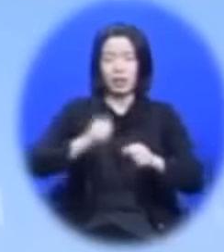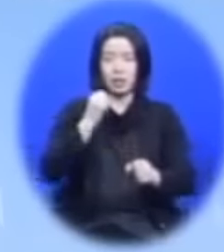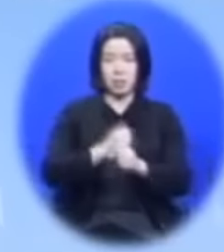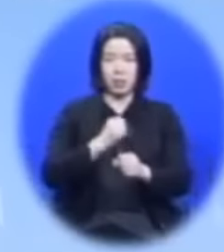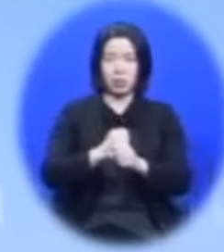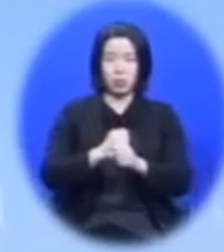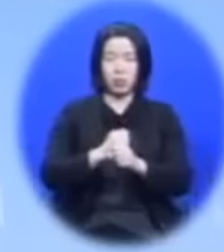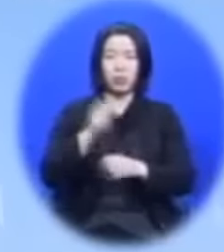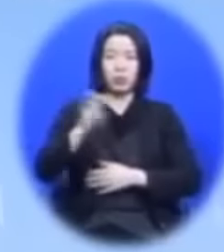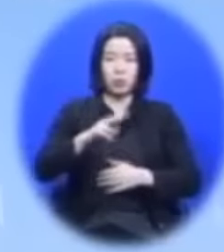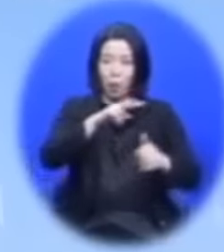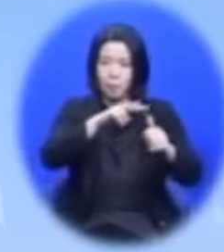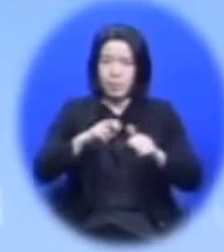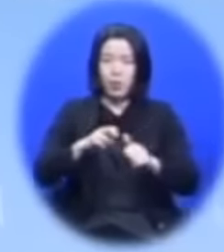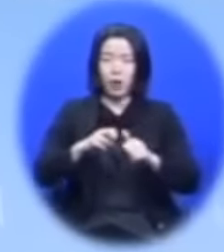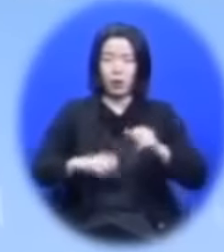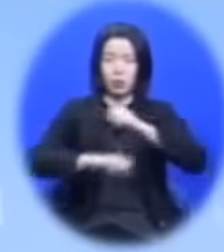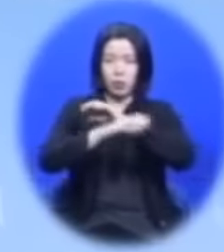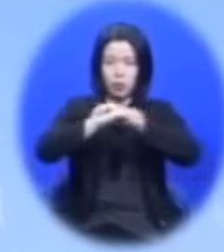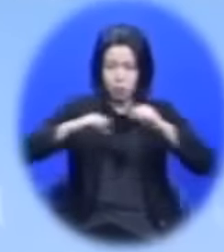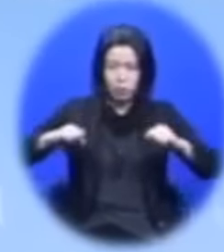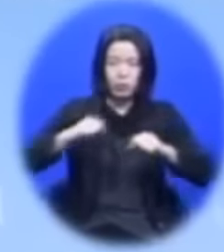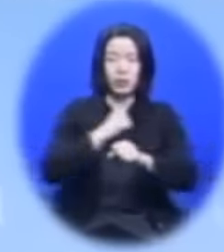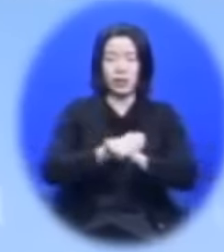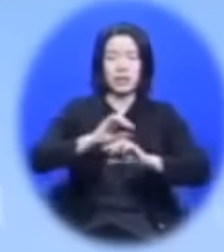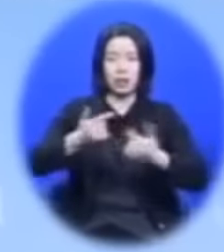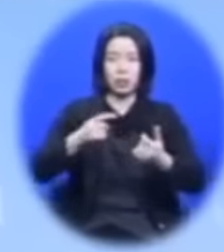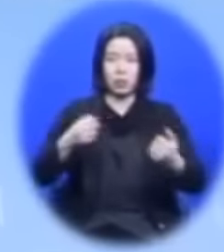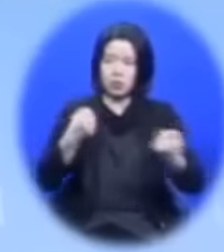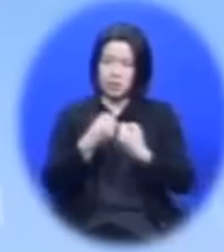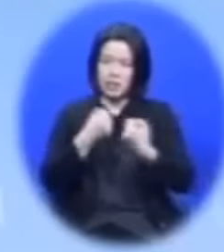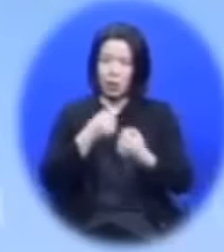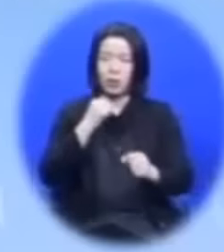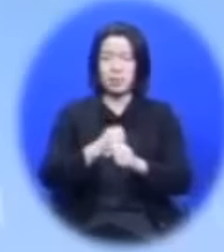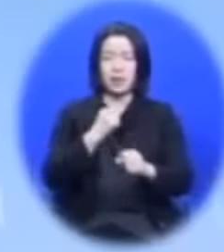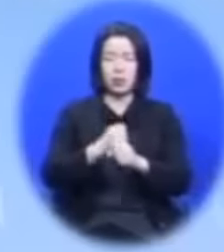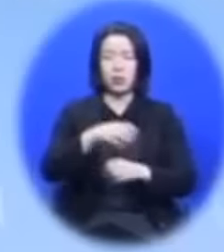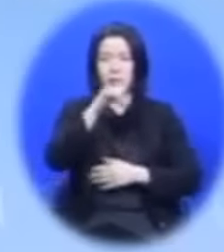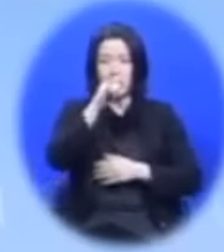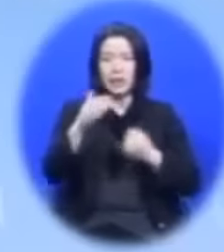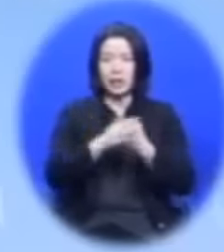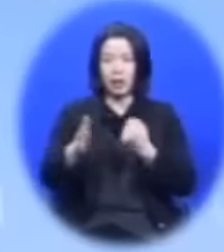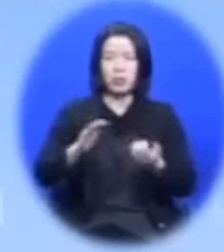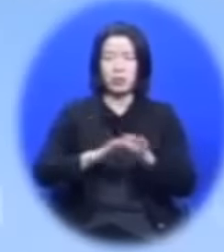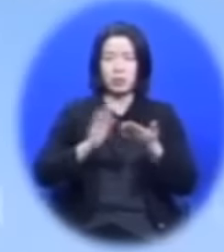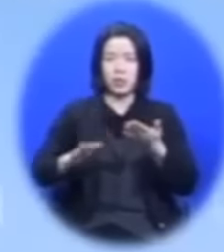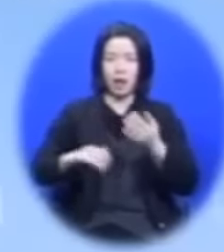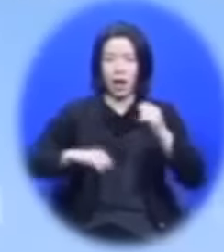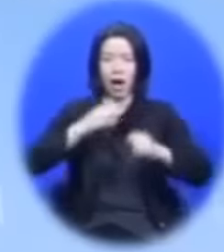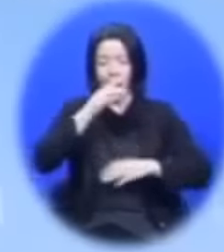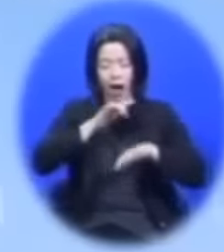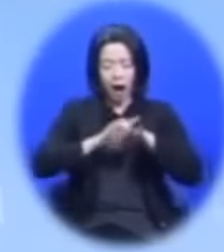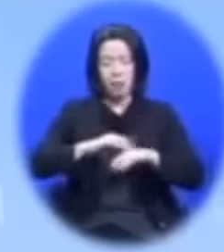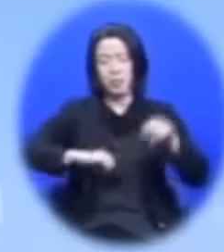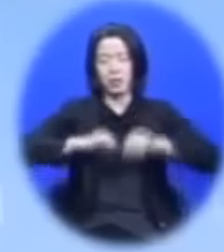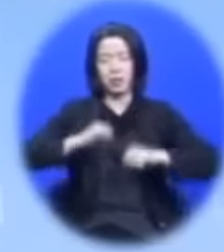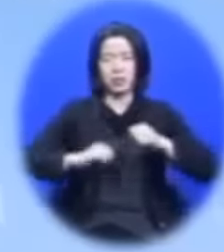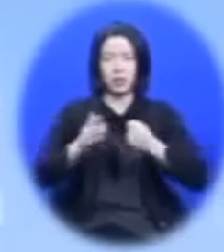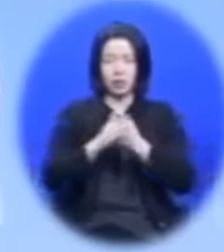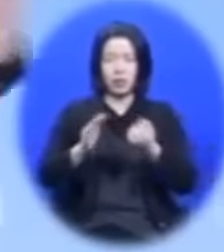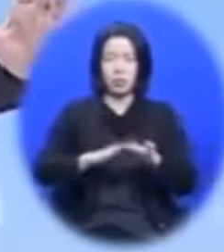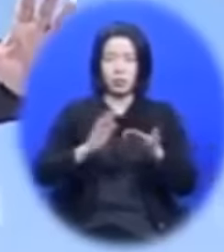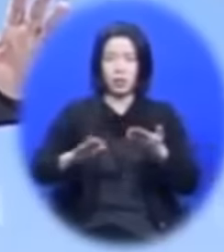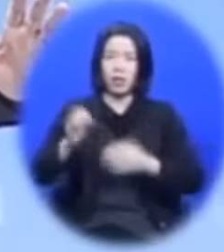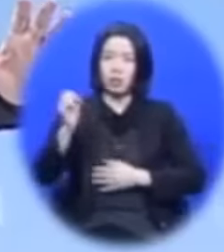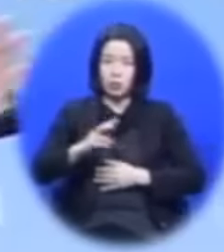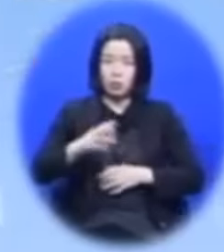그리고 미워하고 용서하지 않고 싸우게 만들고 있기 때문이에요. 악마가 역사하기 때문에. 그리고